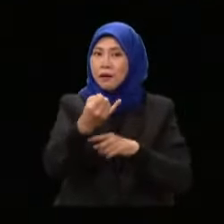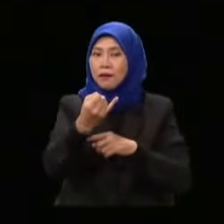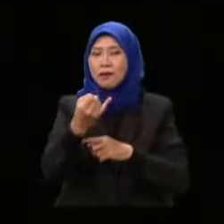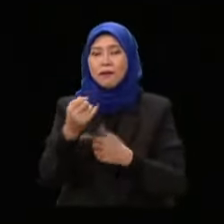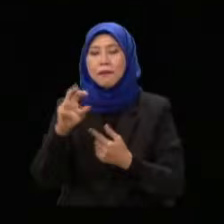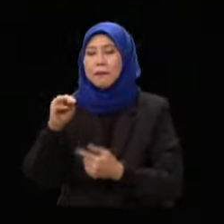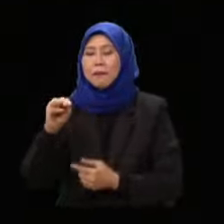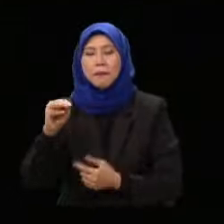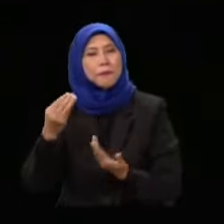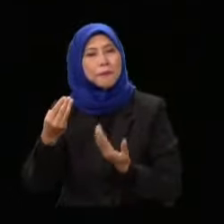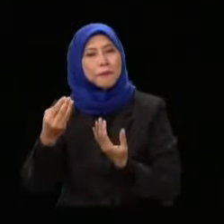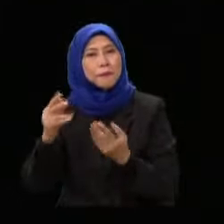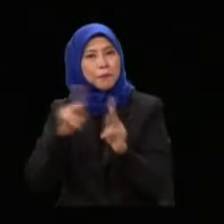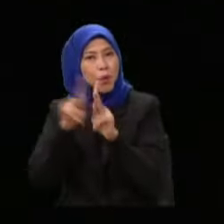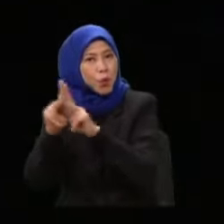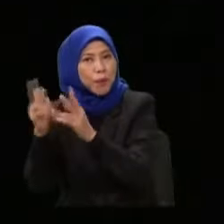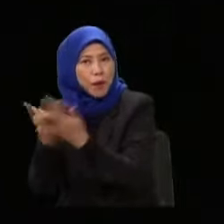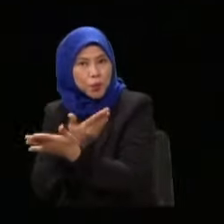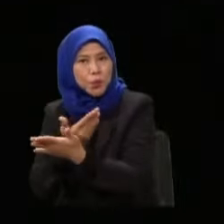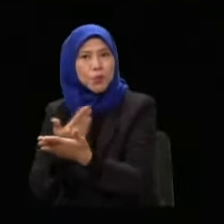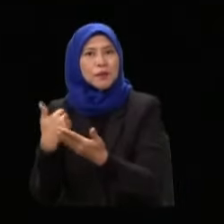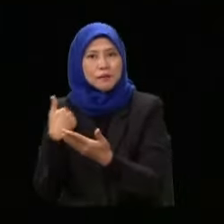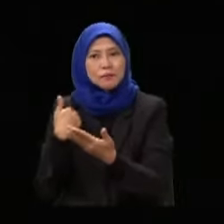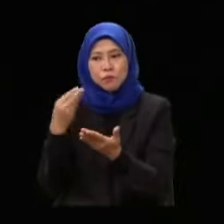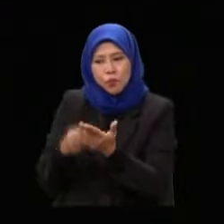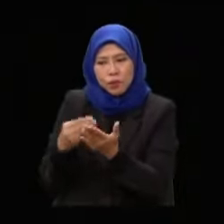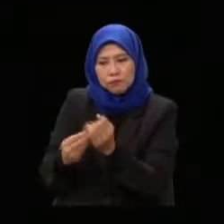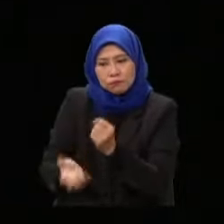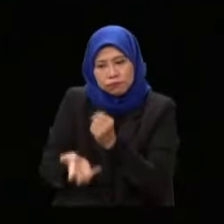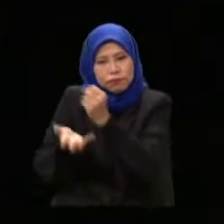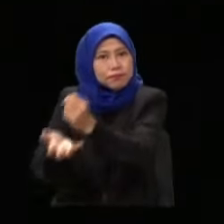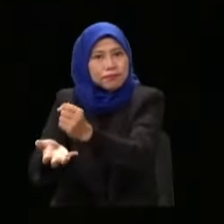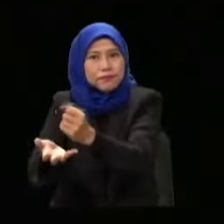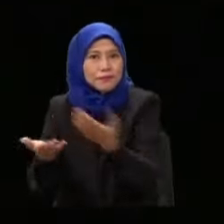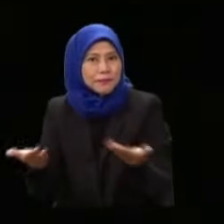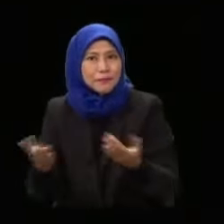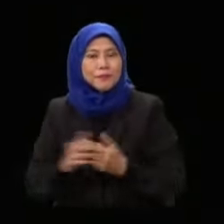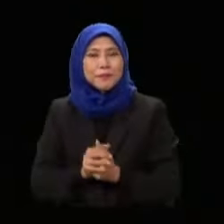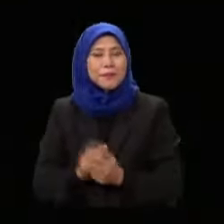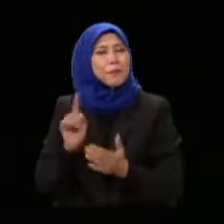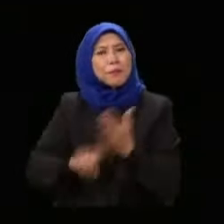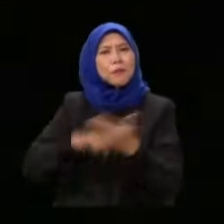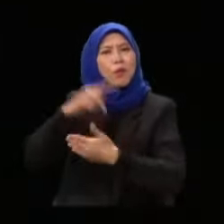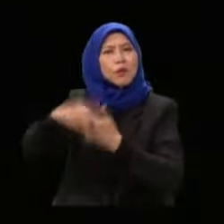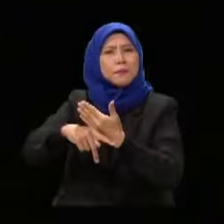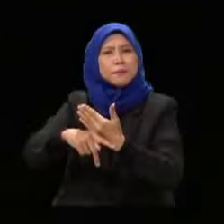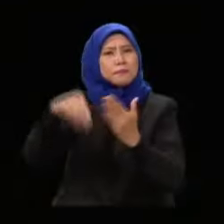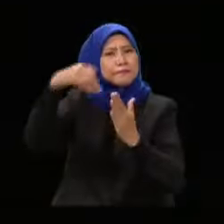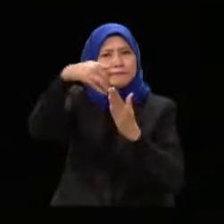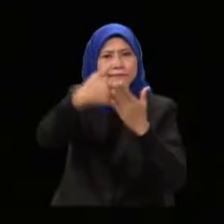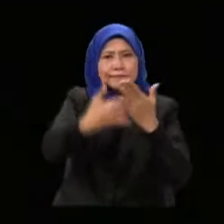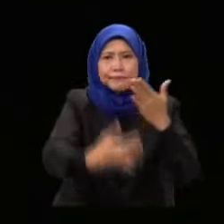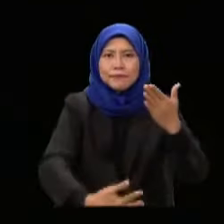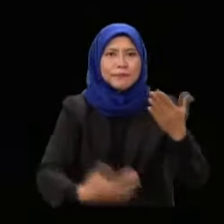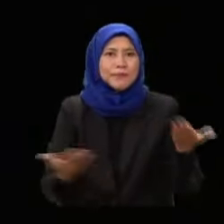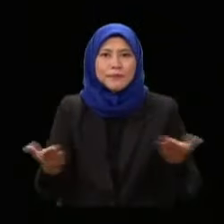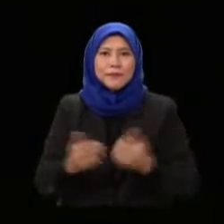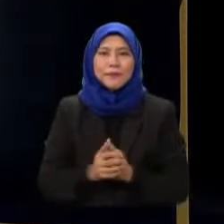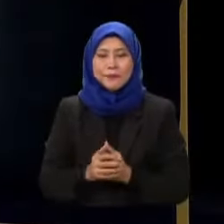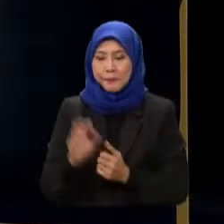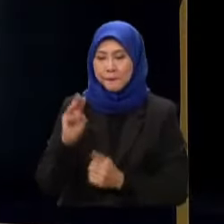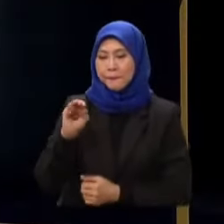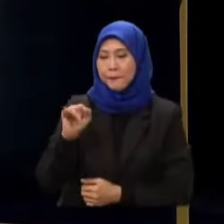86 data dengan kita mungkin kita Jelaskan sedikit soal peruntukan ini bagaimana pengisian dan bentuk programnya terhadap Mitra Mitra Oke